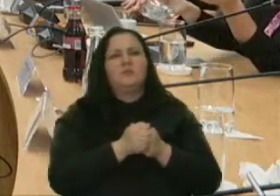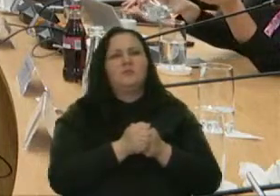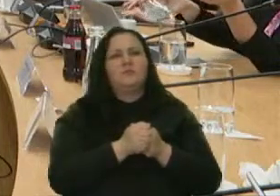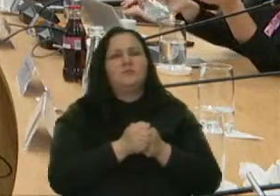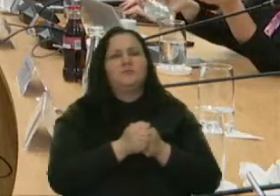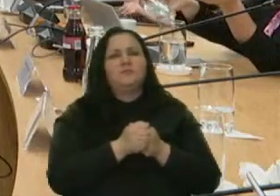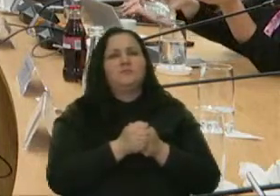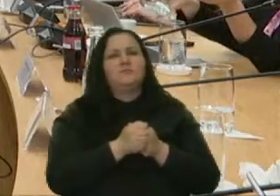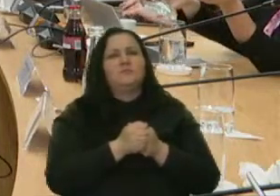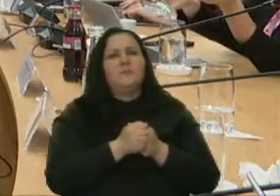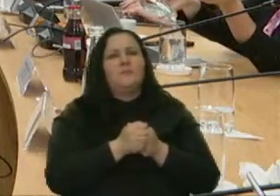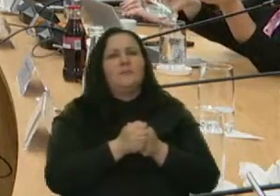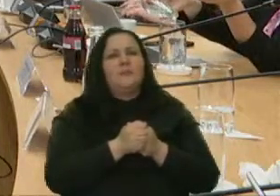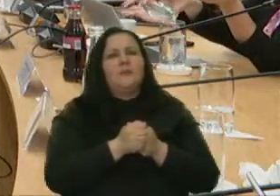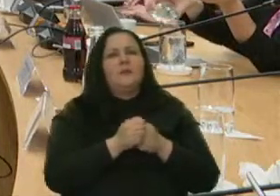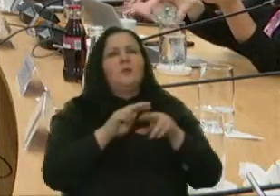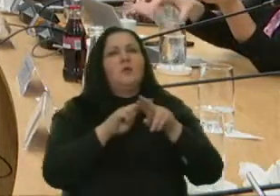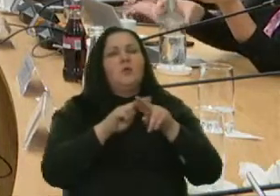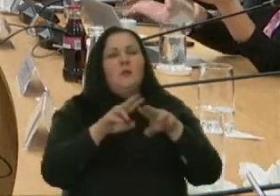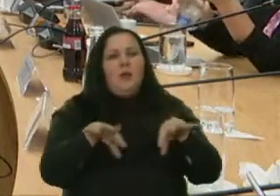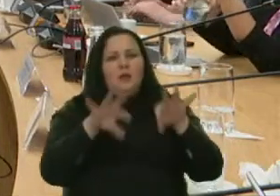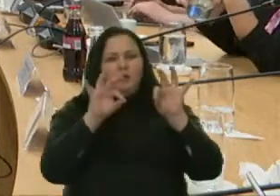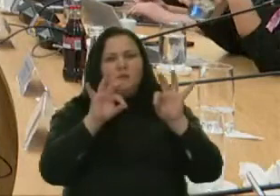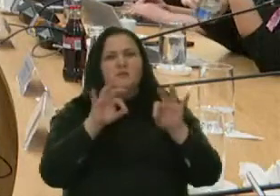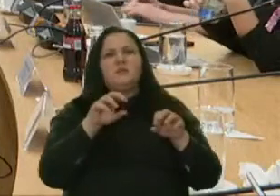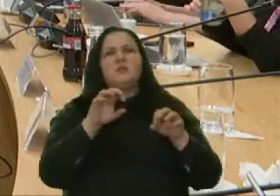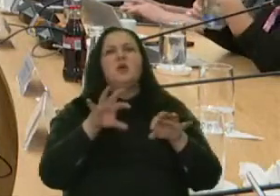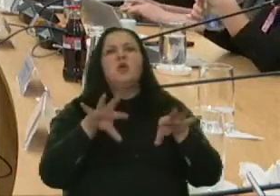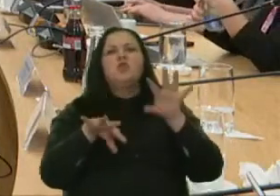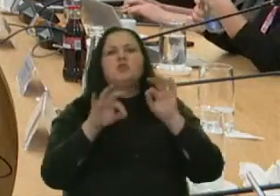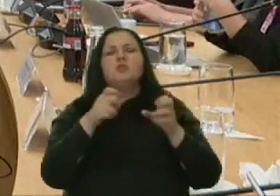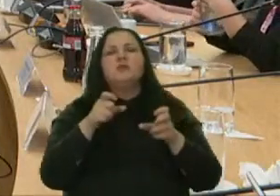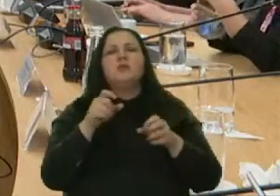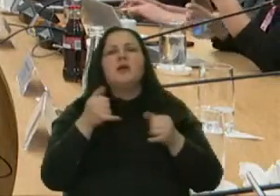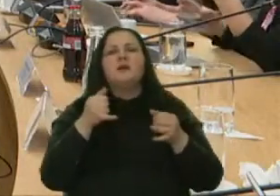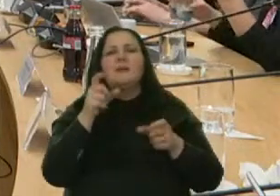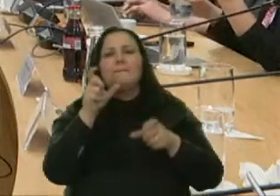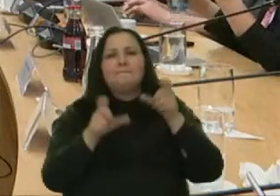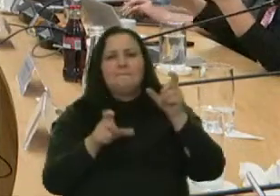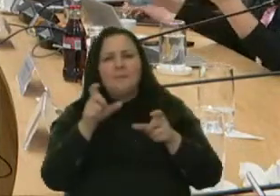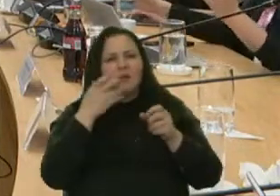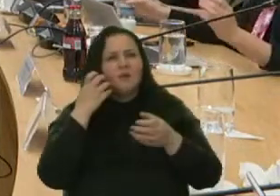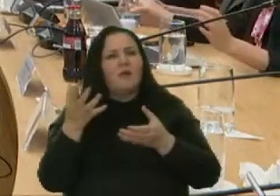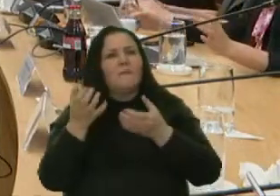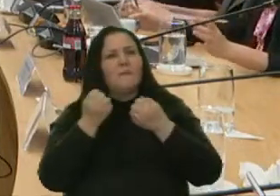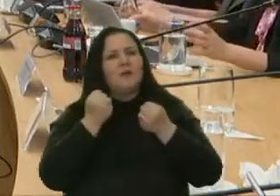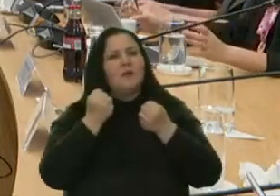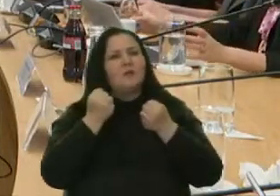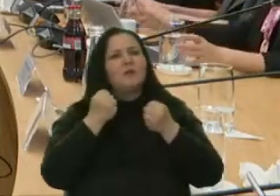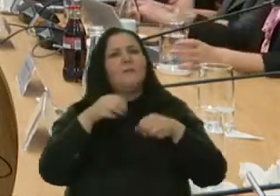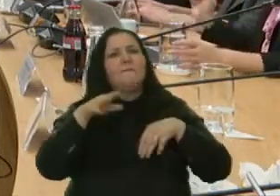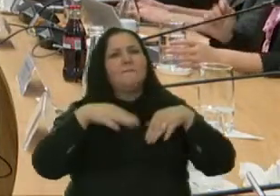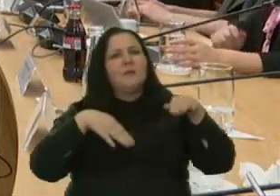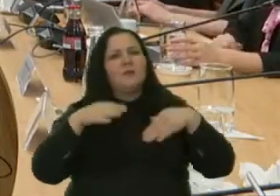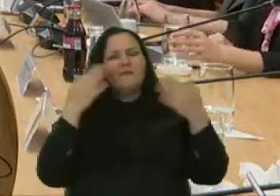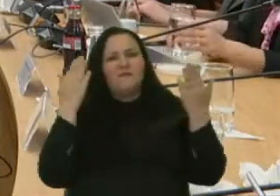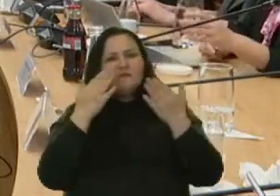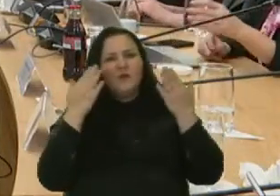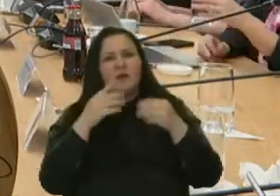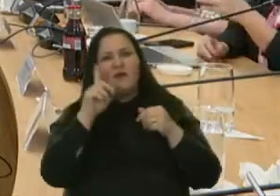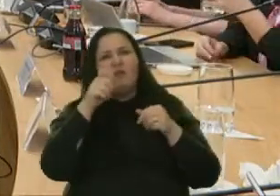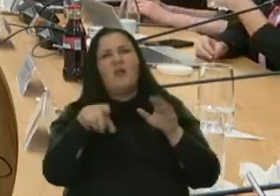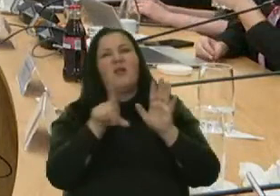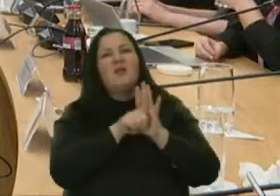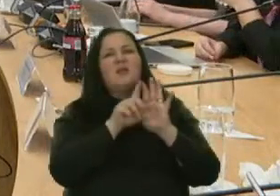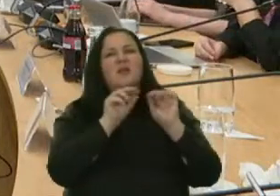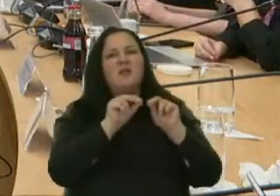ca să le putem face aceste lucruri cum am găsit soluții și în cazul personalului Când a fost preluat de Ministerul Învățământului dar atunci a fost la Educație